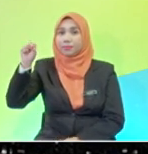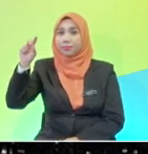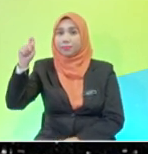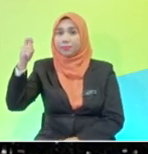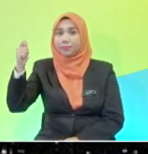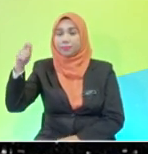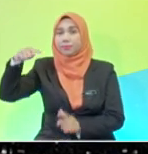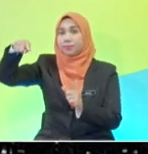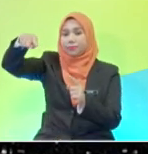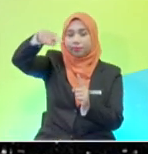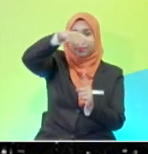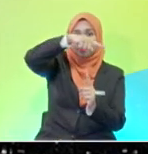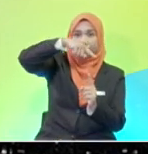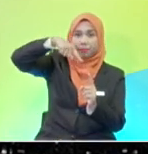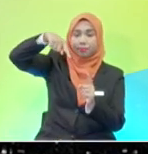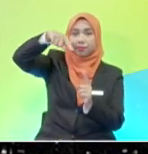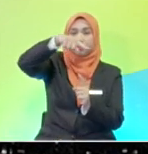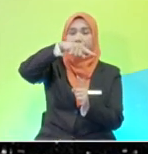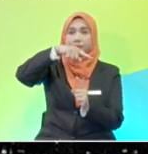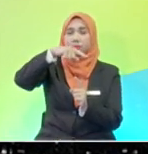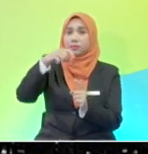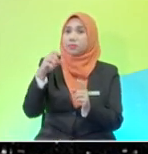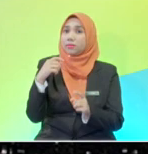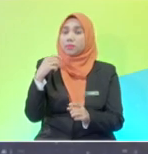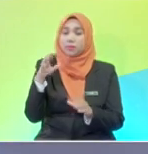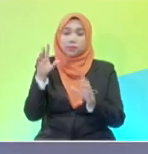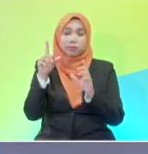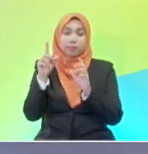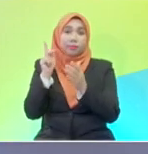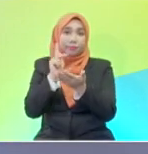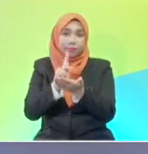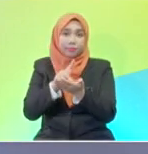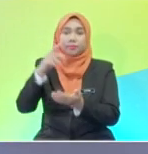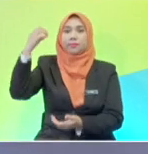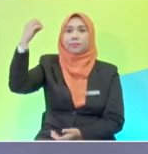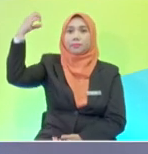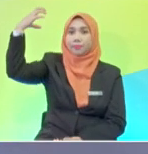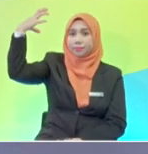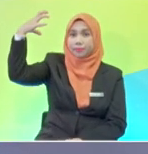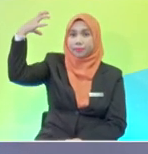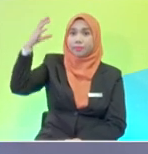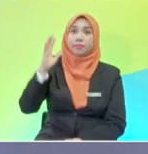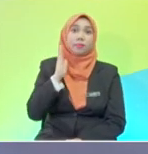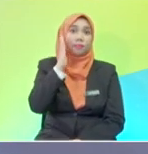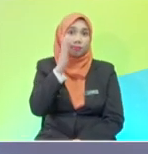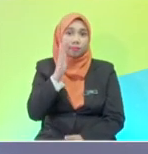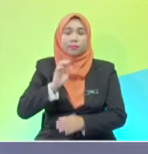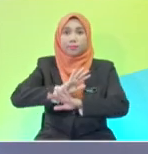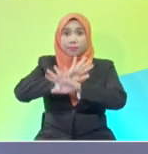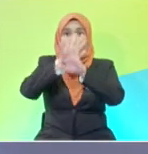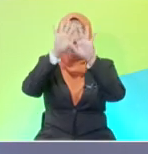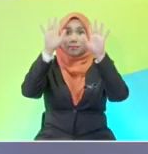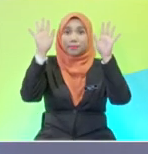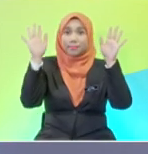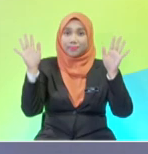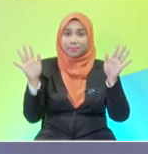matahari Oke jadi bahagia yang terkena matahari akan terang benderang sementara bahagia